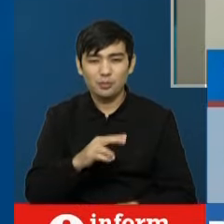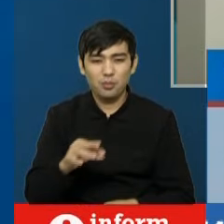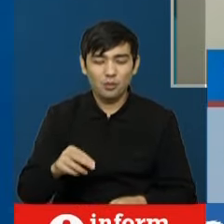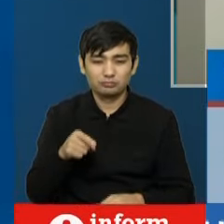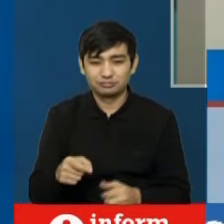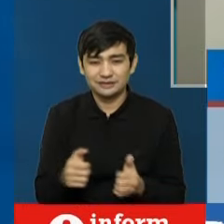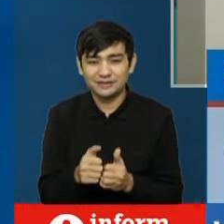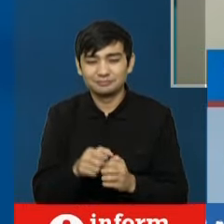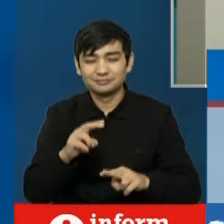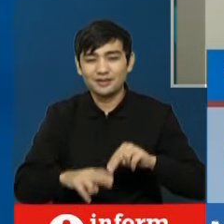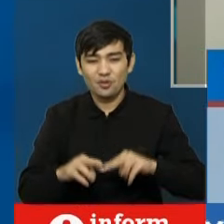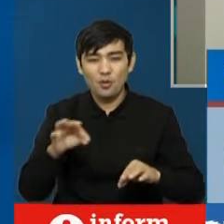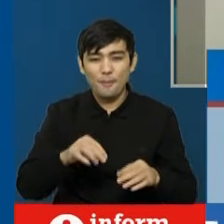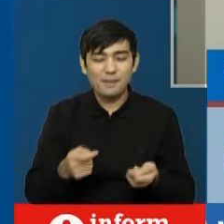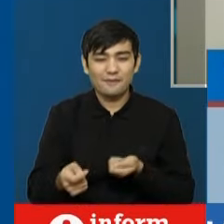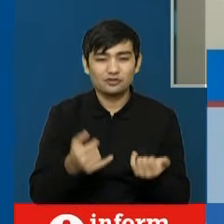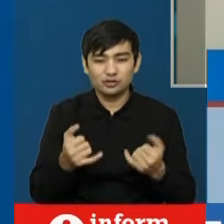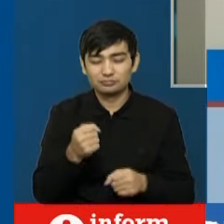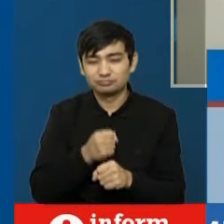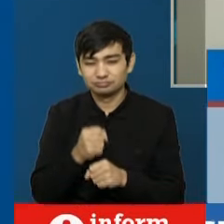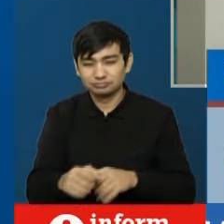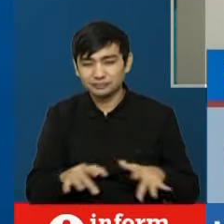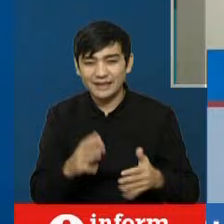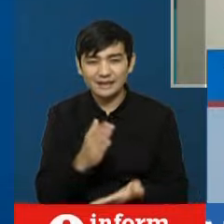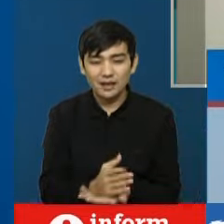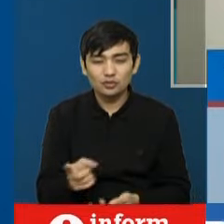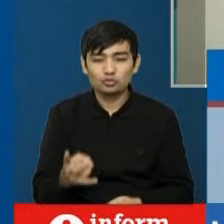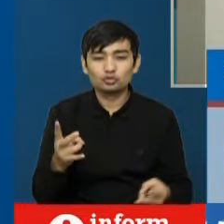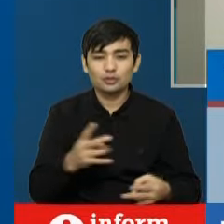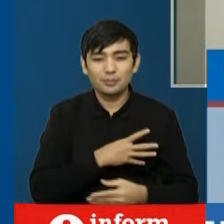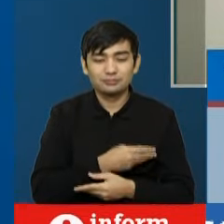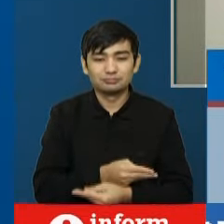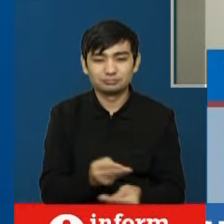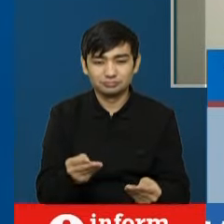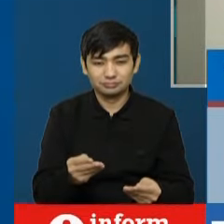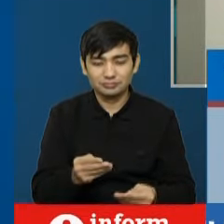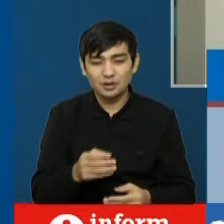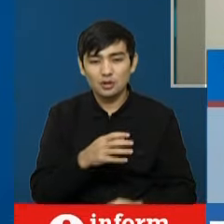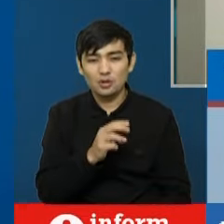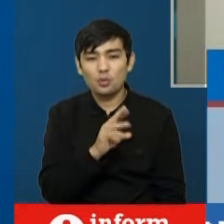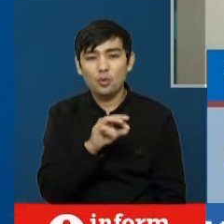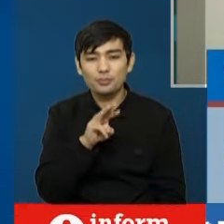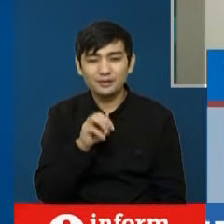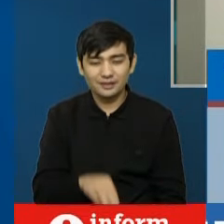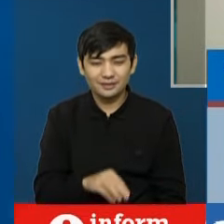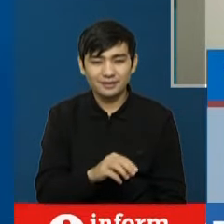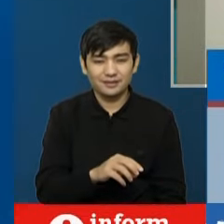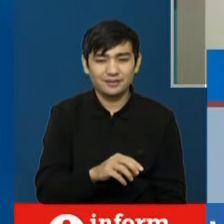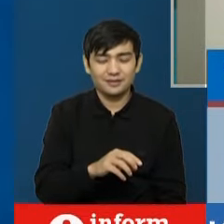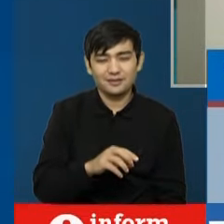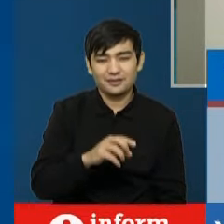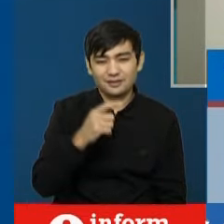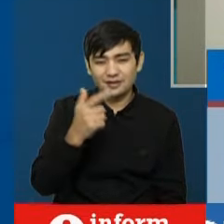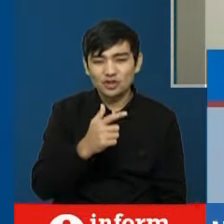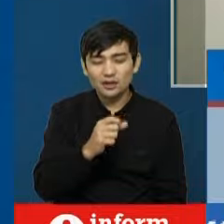этим постановлением правительства, которое сейчас действует, должен был выдавать комитет гражданской авиации. Они